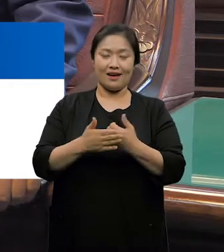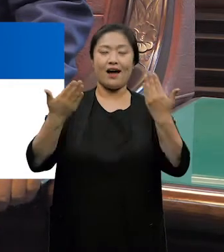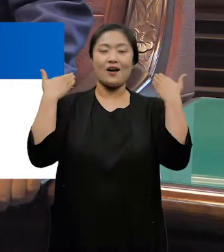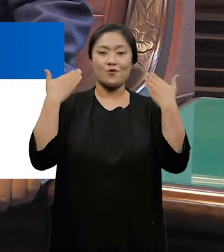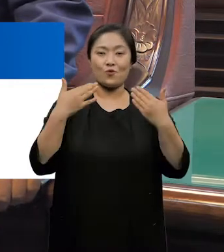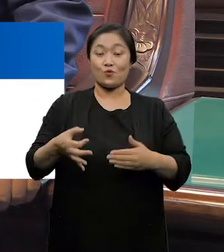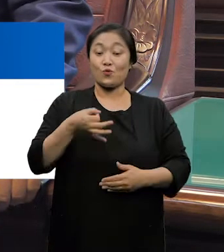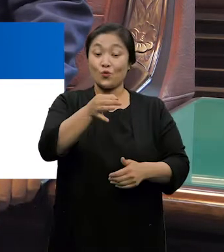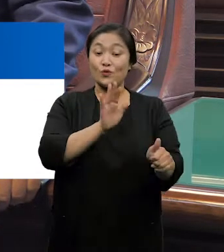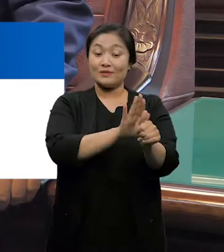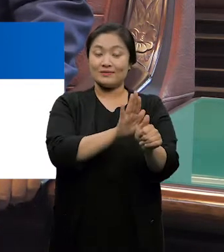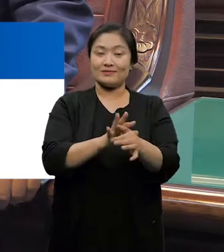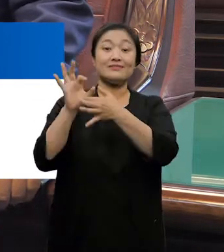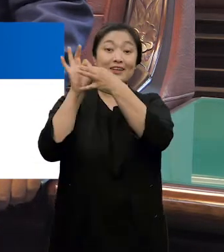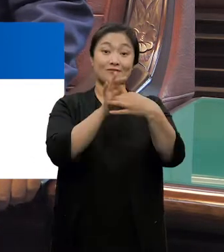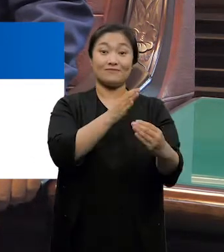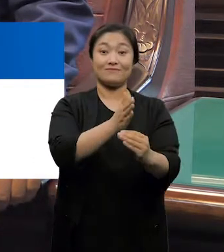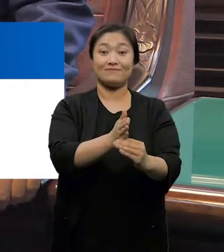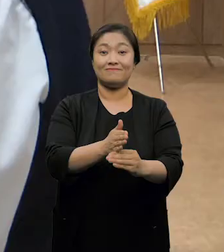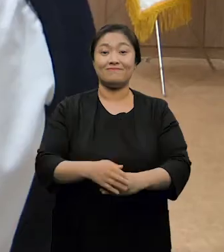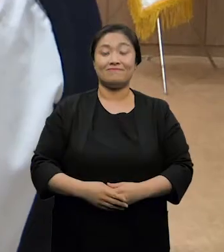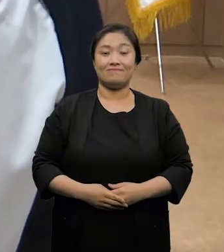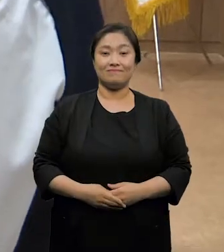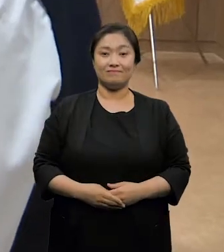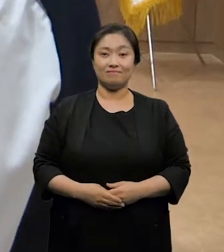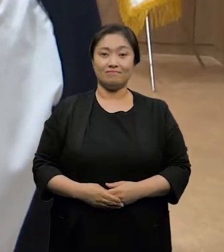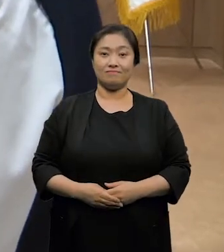사업을 좀 하고 있습니다